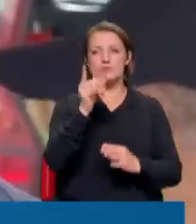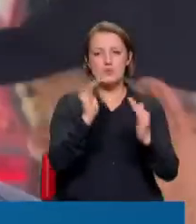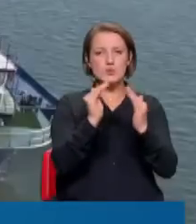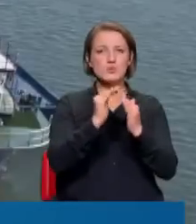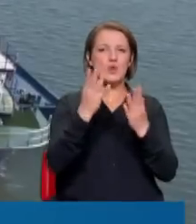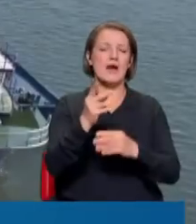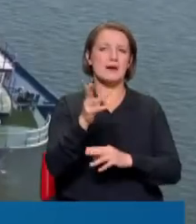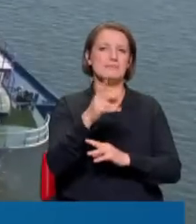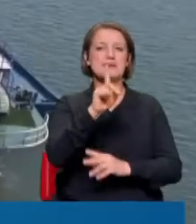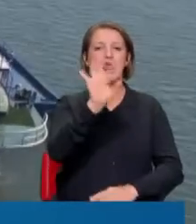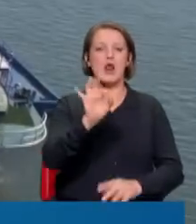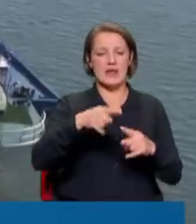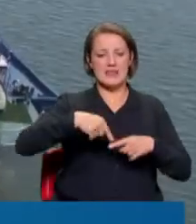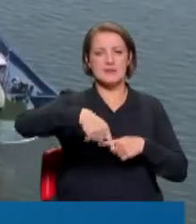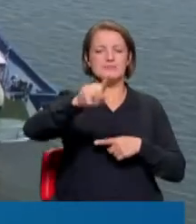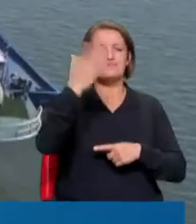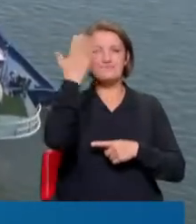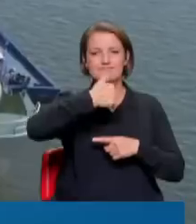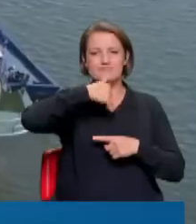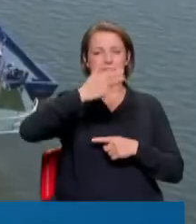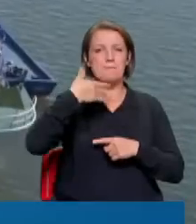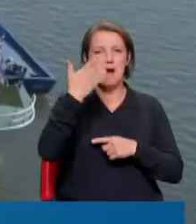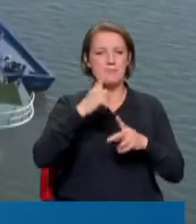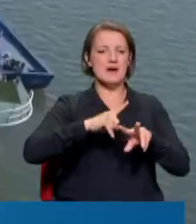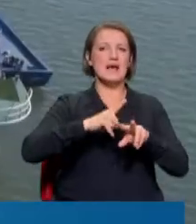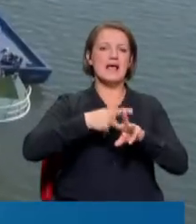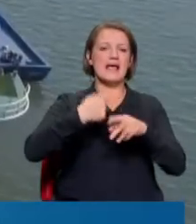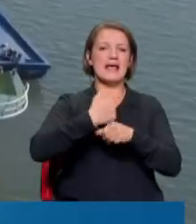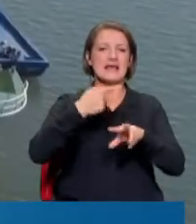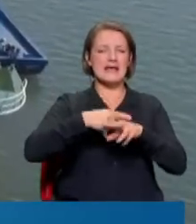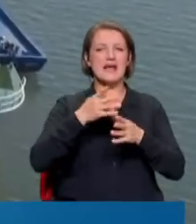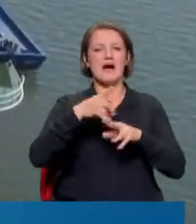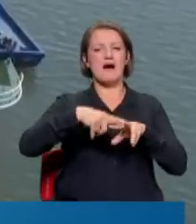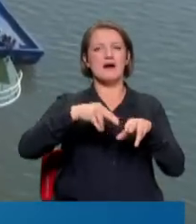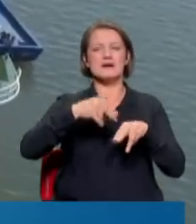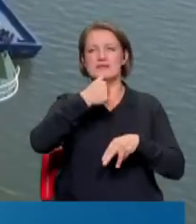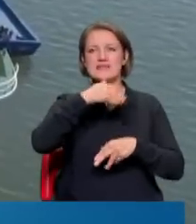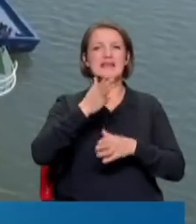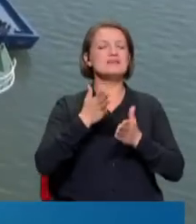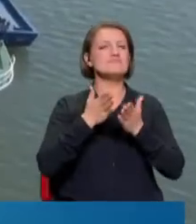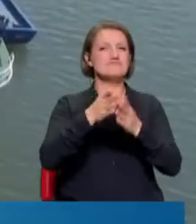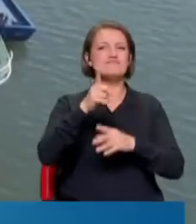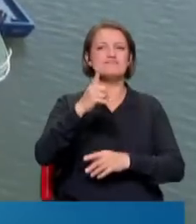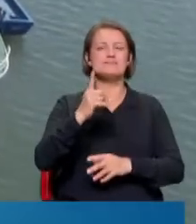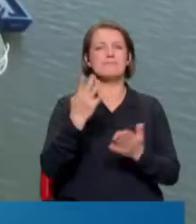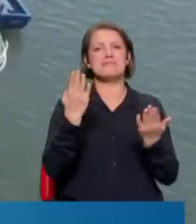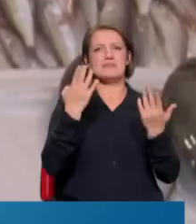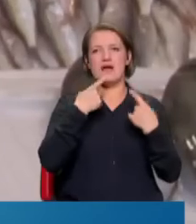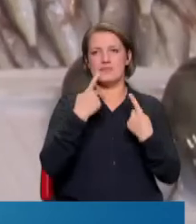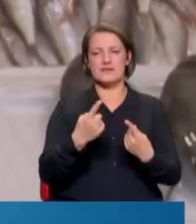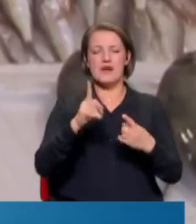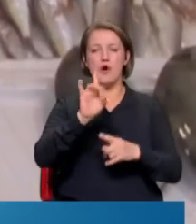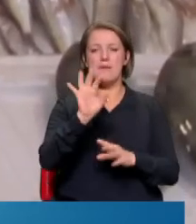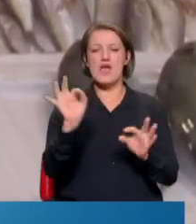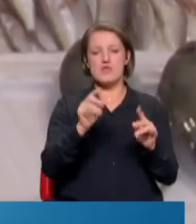hamsi alıyor 1 Eylül itibarıyla Karadeniz Marmara ve Ege'de bütün tekneler Akdeniz'de ise gırgır tekneleri Vira bismillah dedi